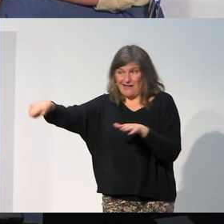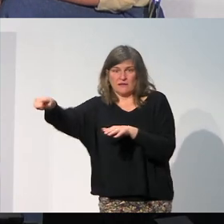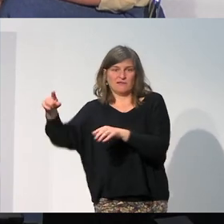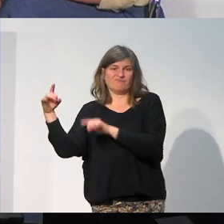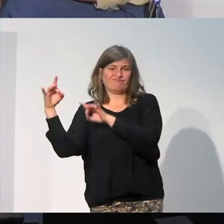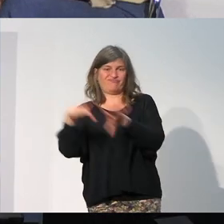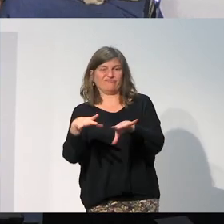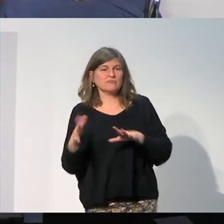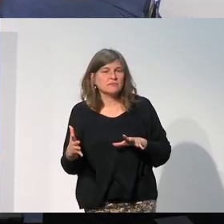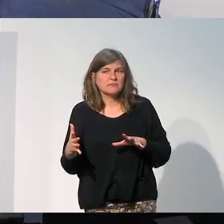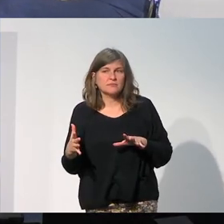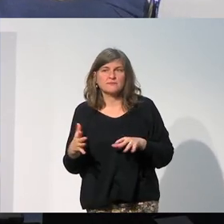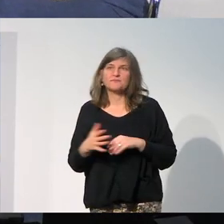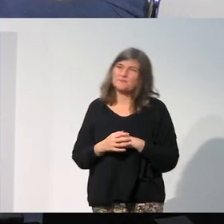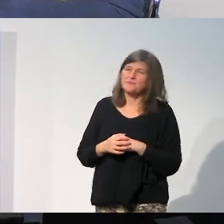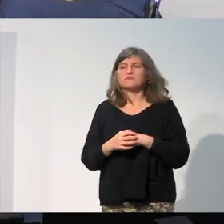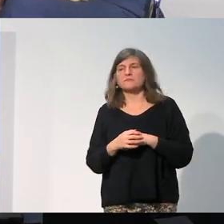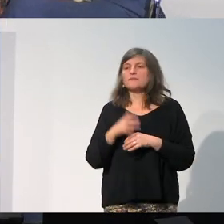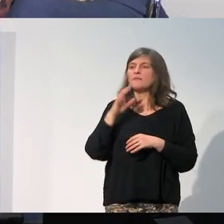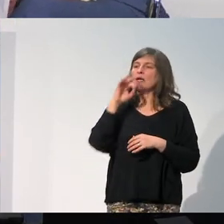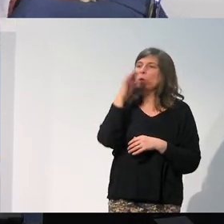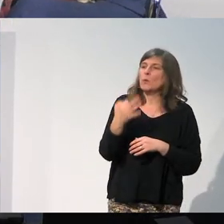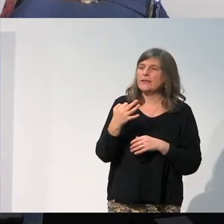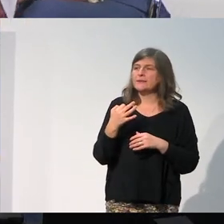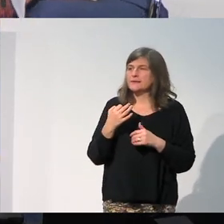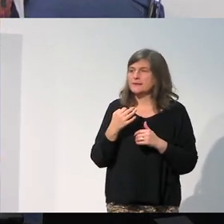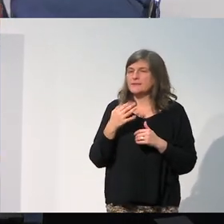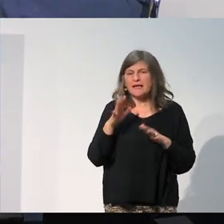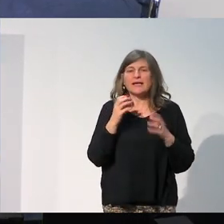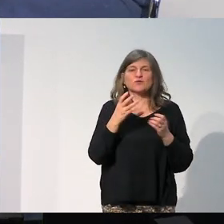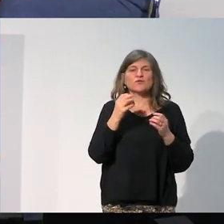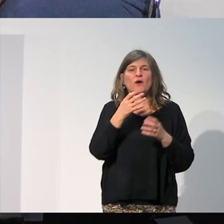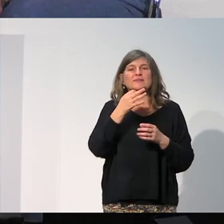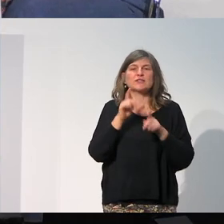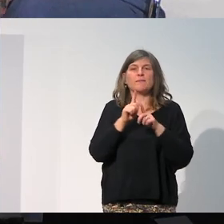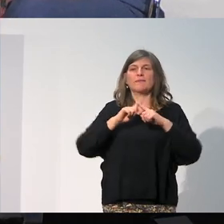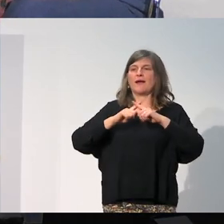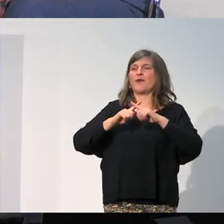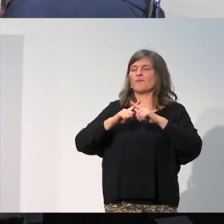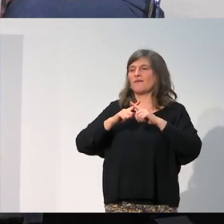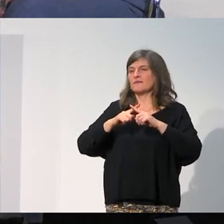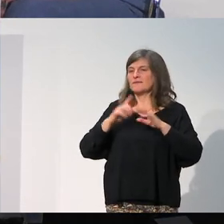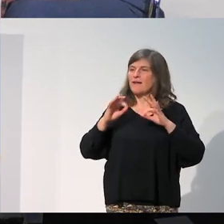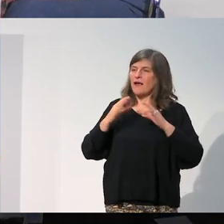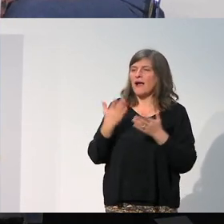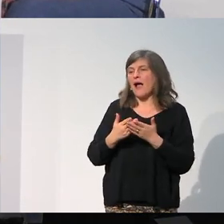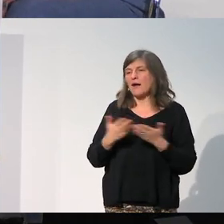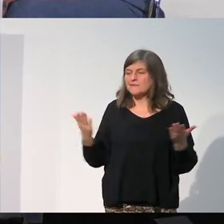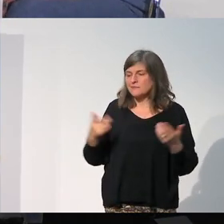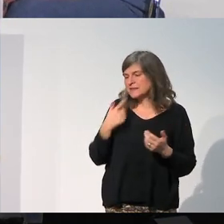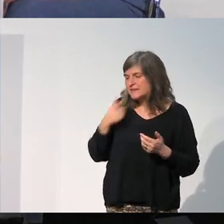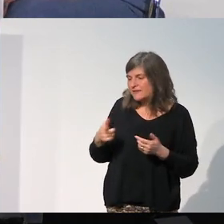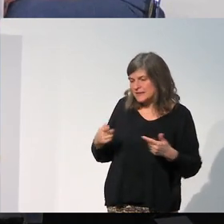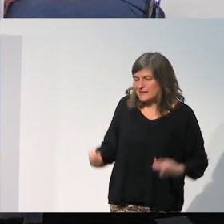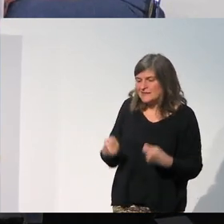d'autres pingouins. Là, pardon. Oui, alors, souvent, on me dit ça comme argument pour le fait que, donc, domestiqué, il a